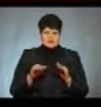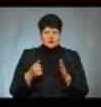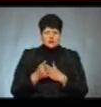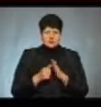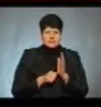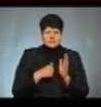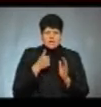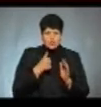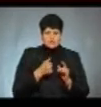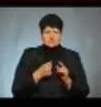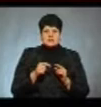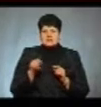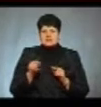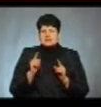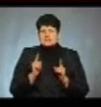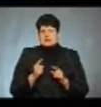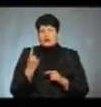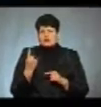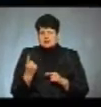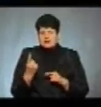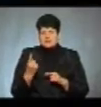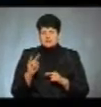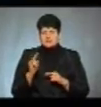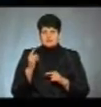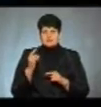лише одна третя дитина якщо, найменше?